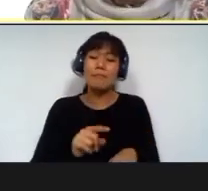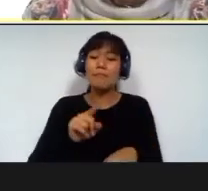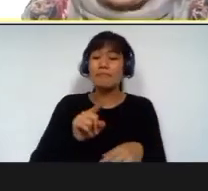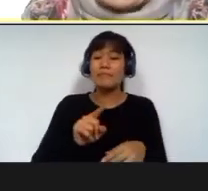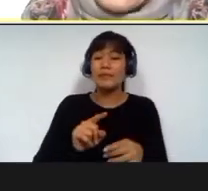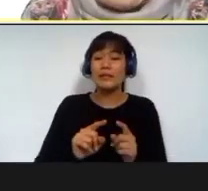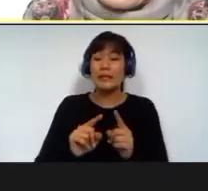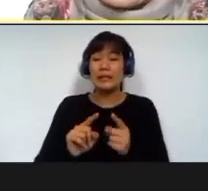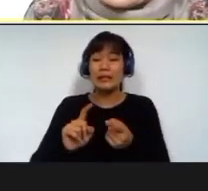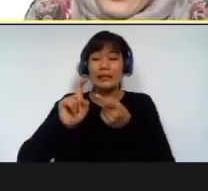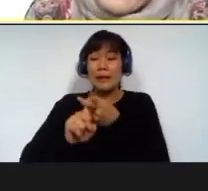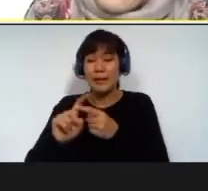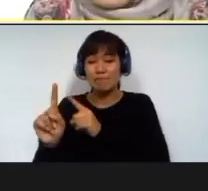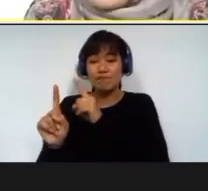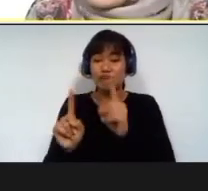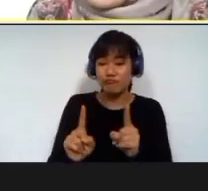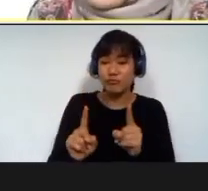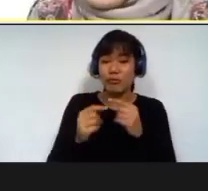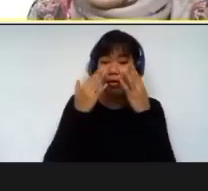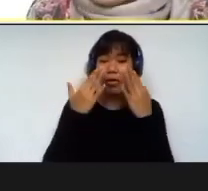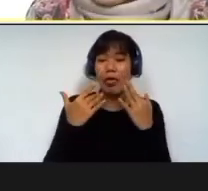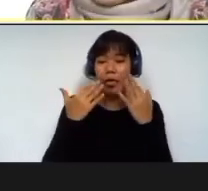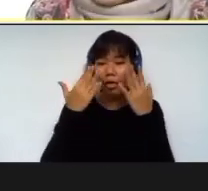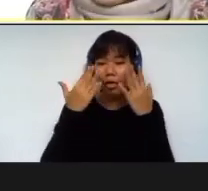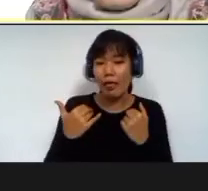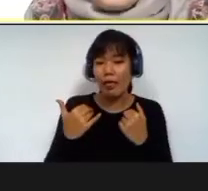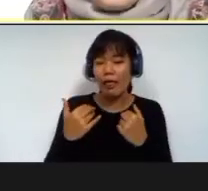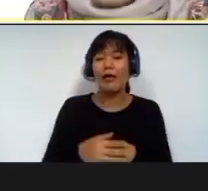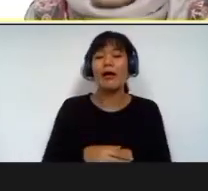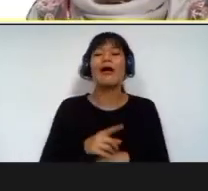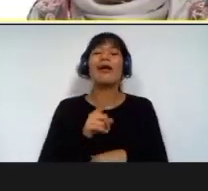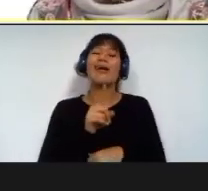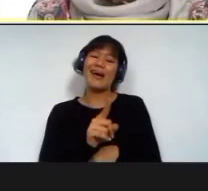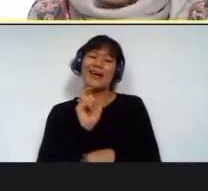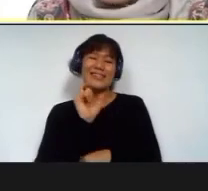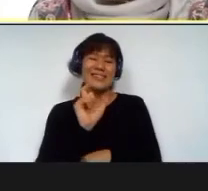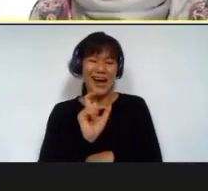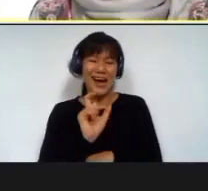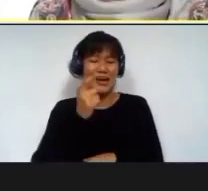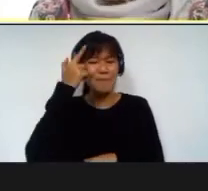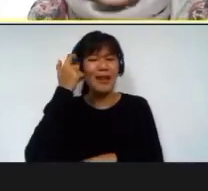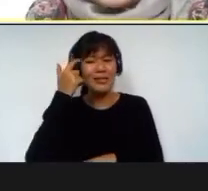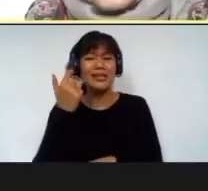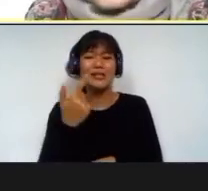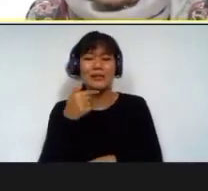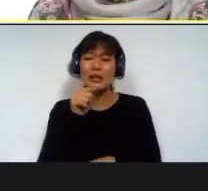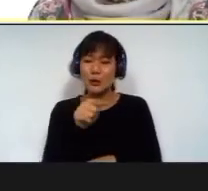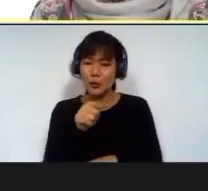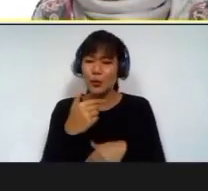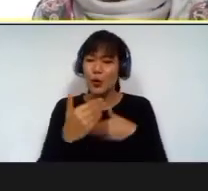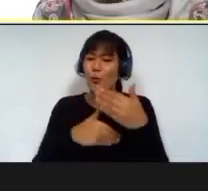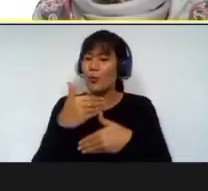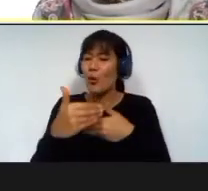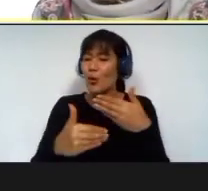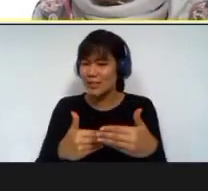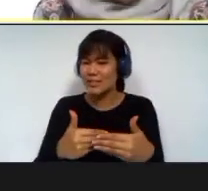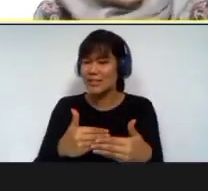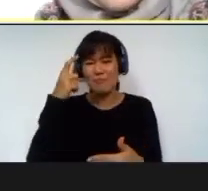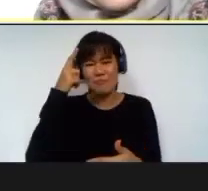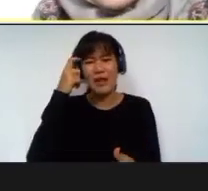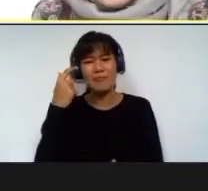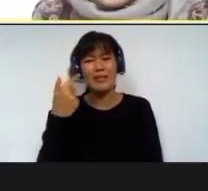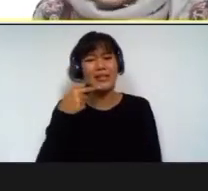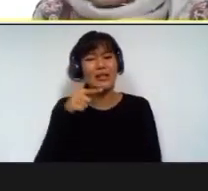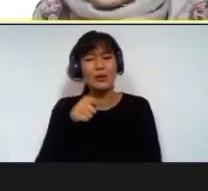saya sudah meneteskan air mata. Nah, pola-pola pelajaran, proses metode pembelajaran yang semacam ini jangan